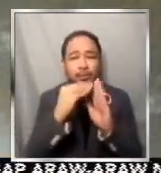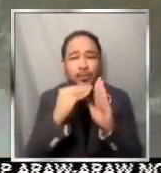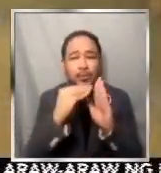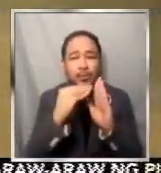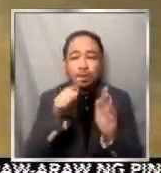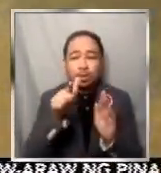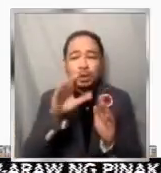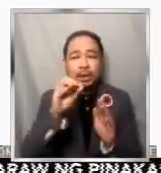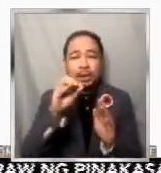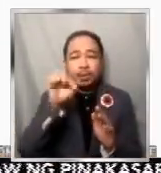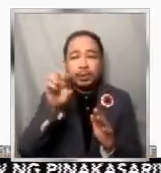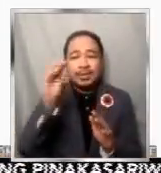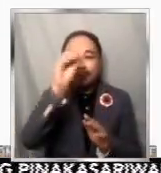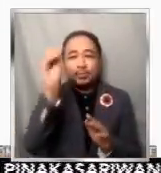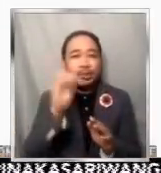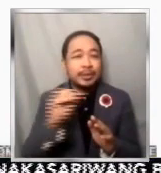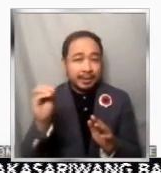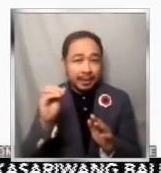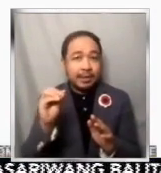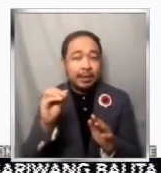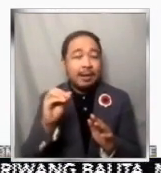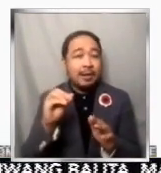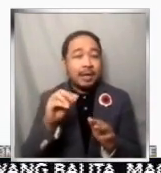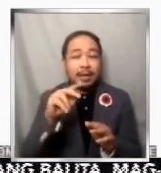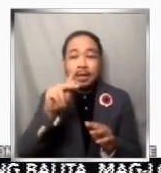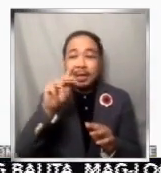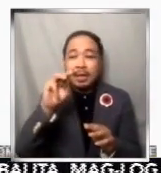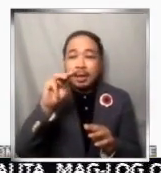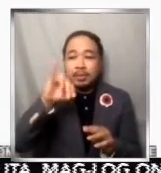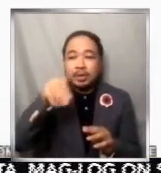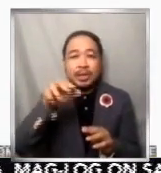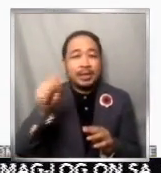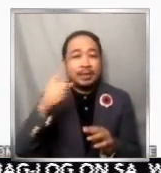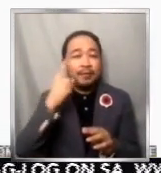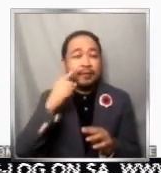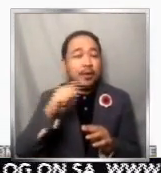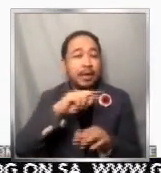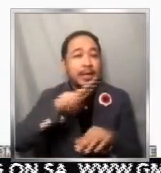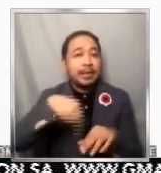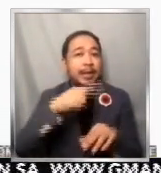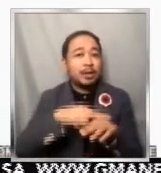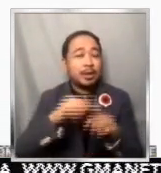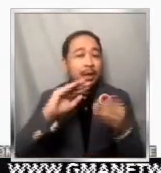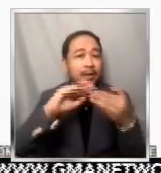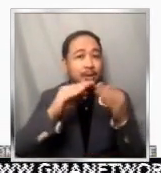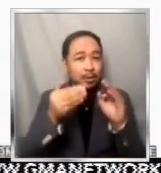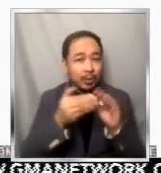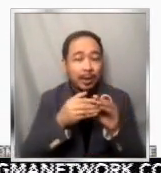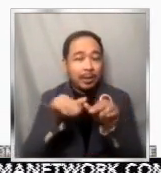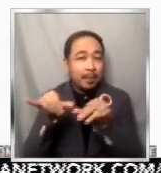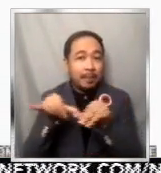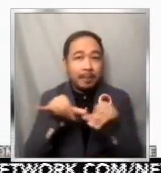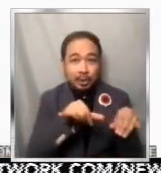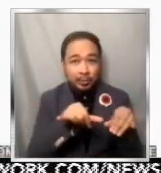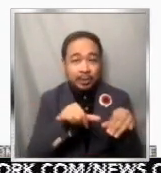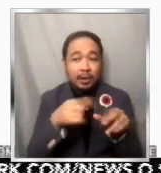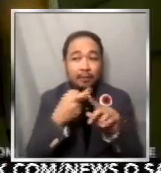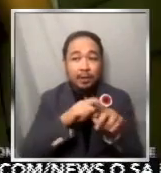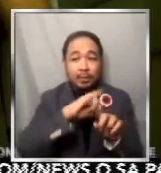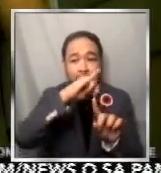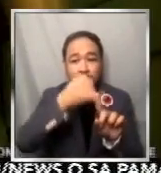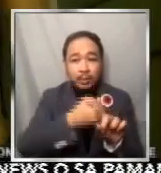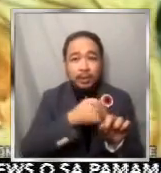people rating ang KMJS sa National Urban Television Audience Measurement mula January hanggang December